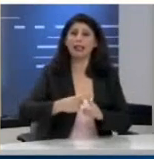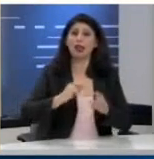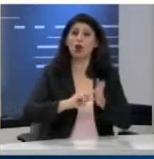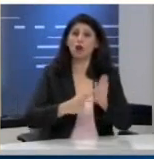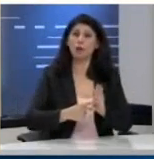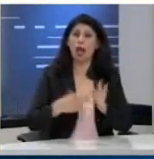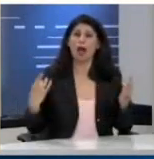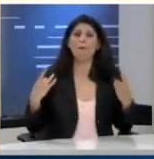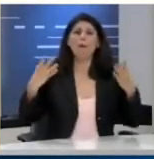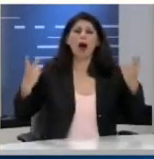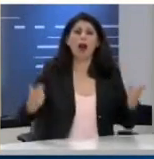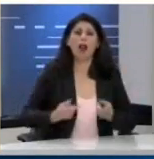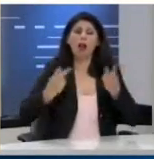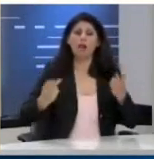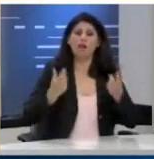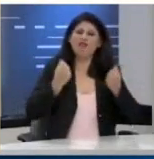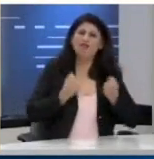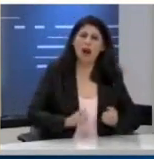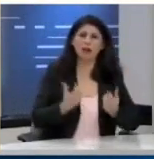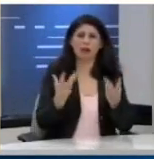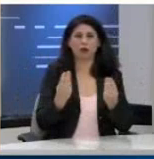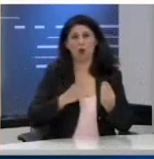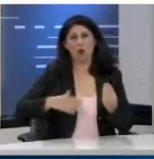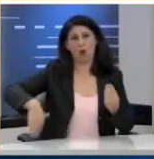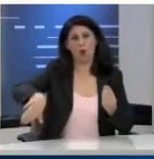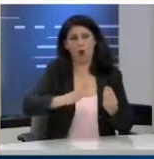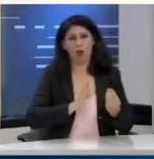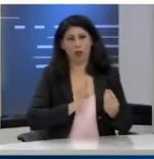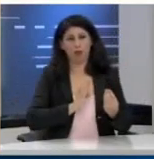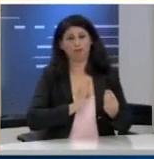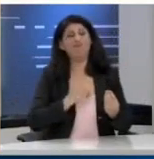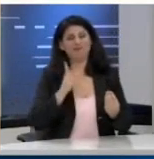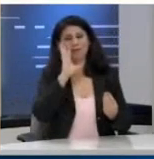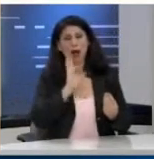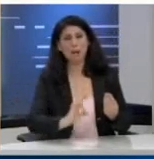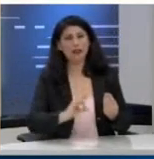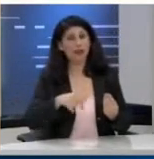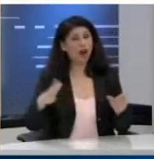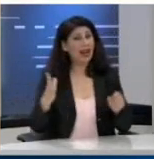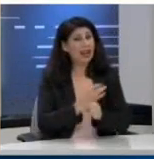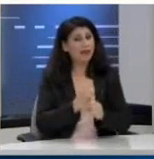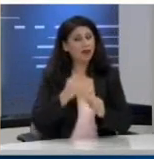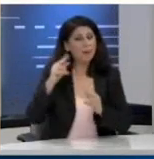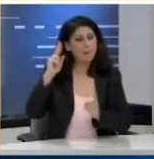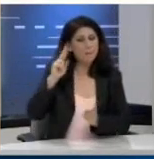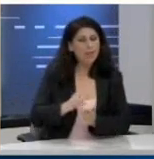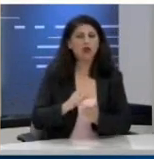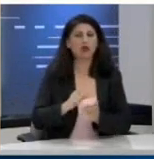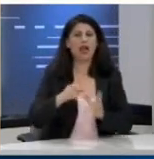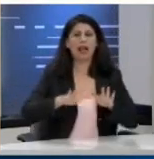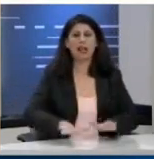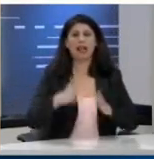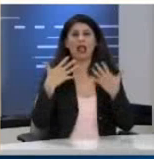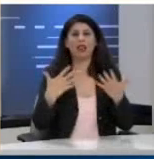βαρών για τους πολλούς. Γιατί πράγματι σήμερα, παρά το γεγονός ότι έχουμε καταφέρει να μειώσουμε την ανεργία κατά 10